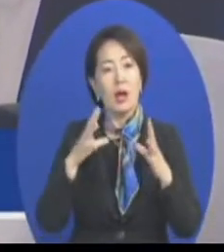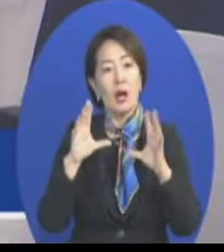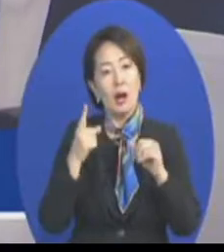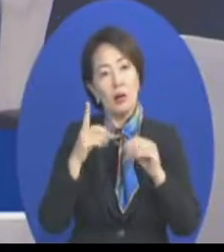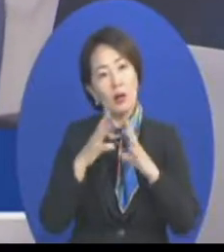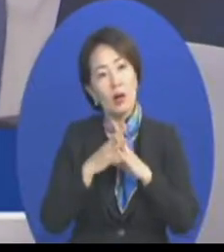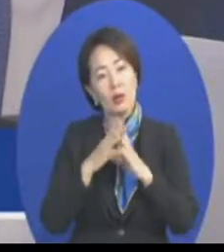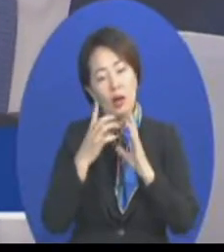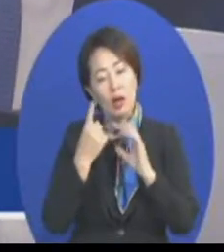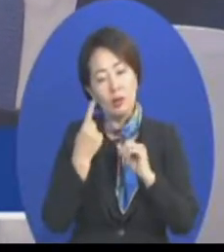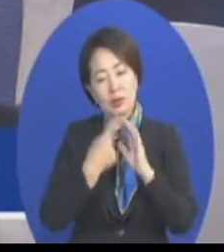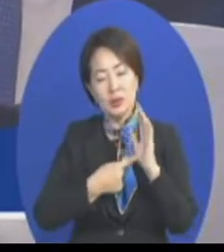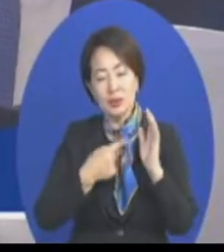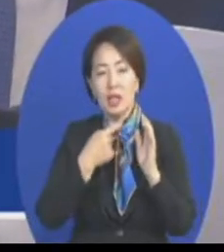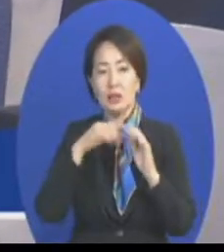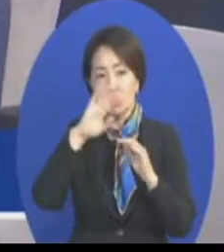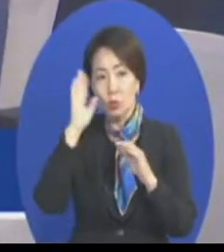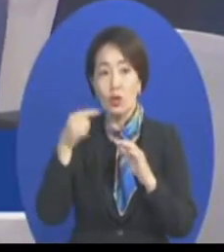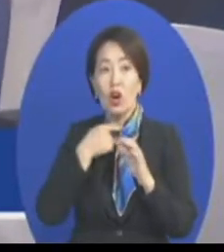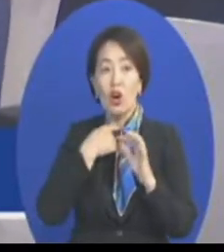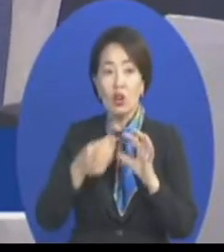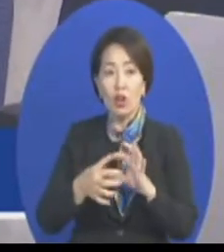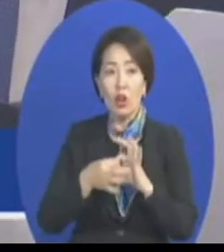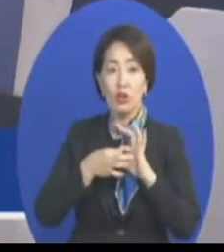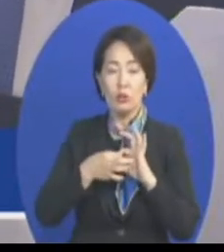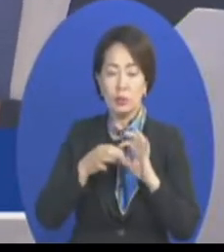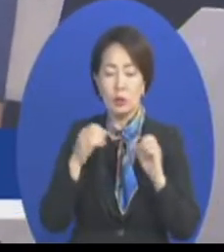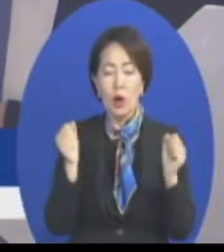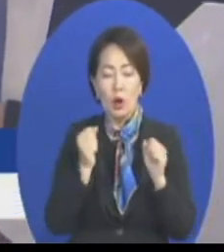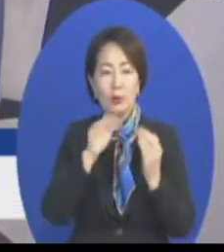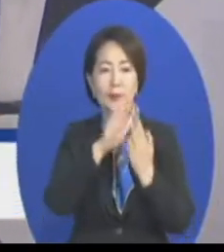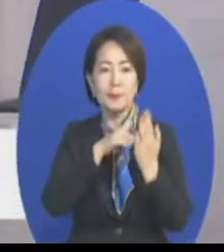бол авчин. Тэгээ үлдээ бол цаслын ажлууд хийдэг юм гэсэн.